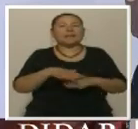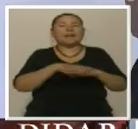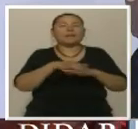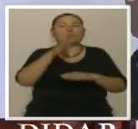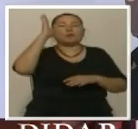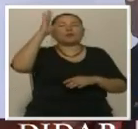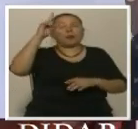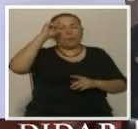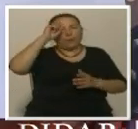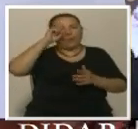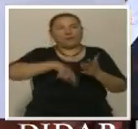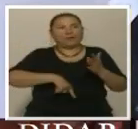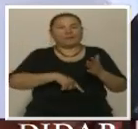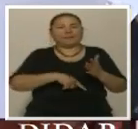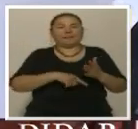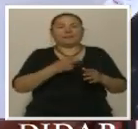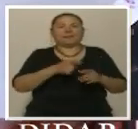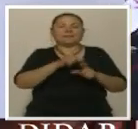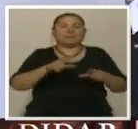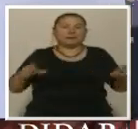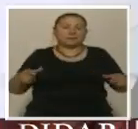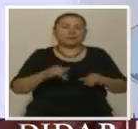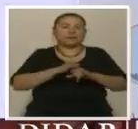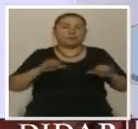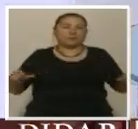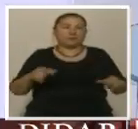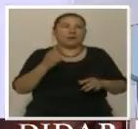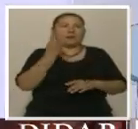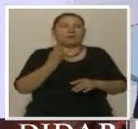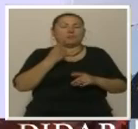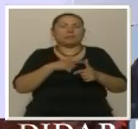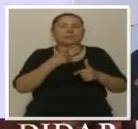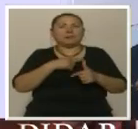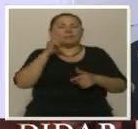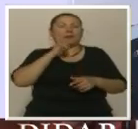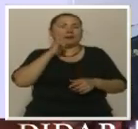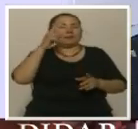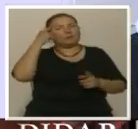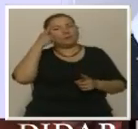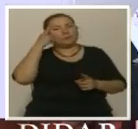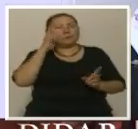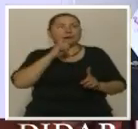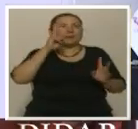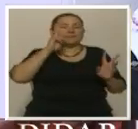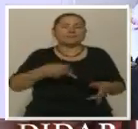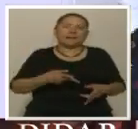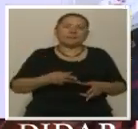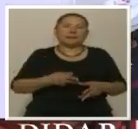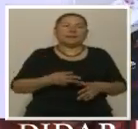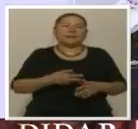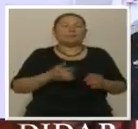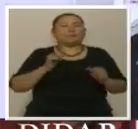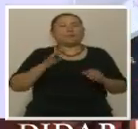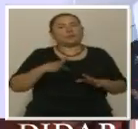ойлайтын азаматтар мен азаматшалар көбейе берсін деймін. Бөпенің атын пока ойластырып жатырмыз, кім деп қоятынды.